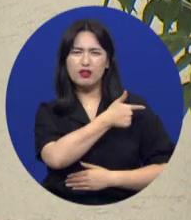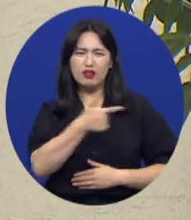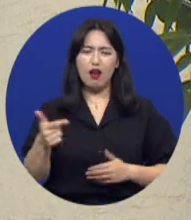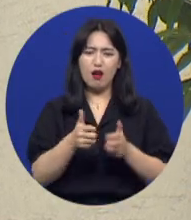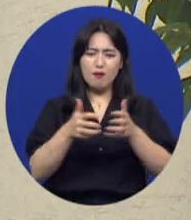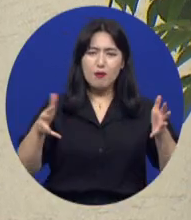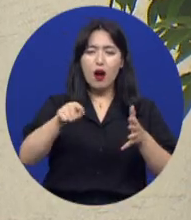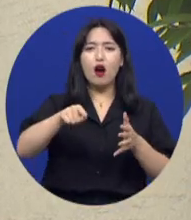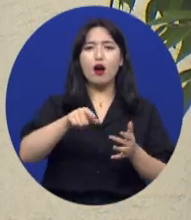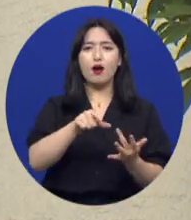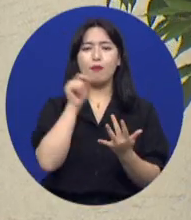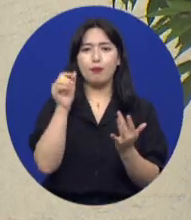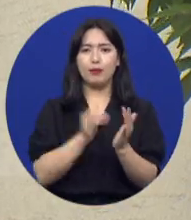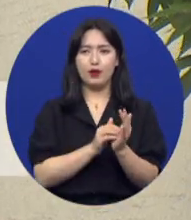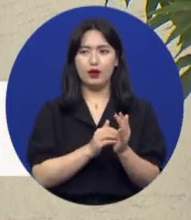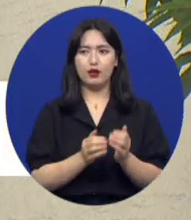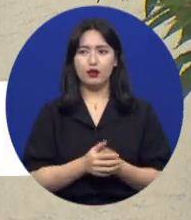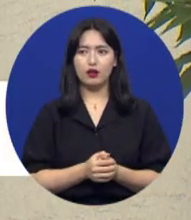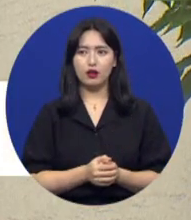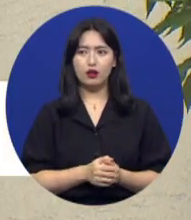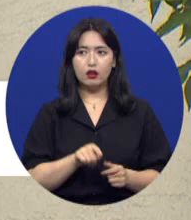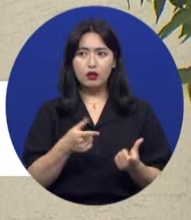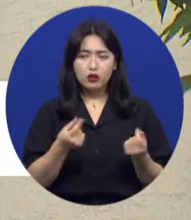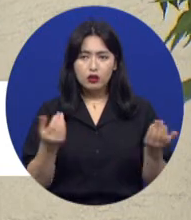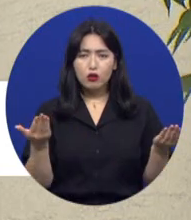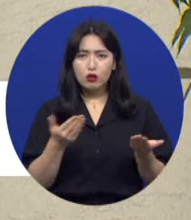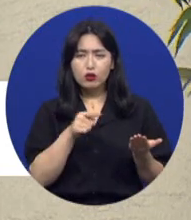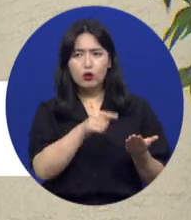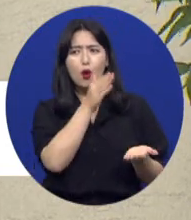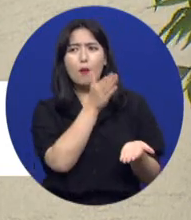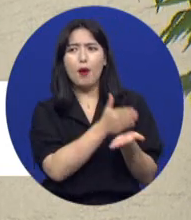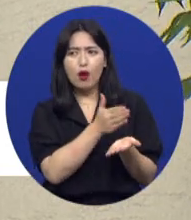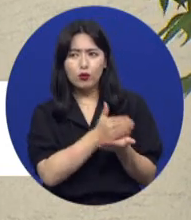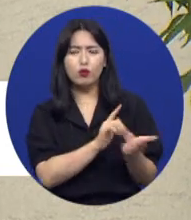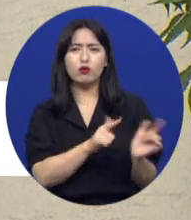골랐습니다 그는 분동 으